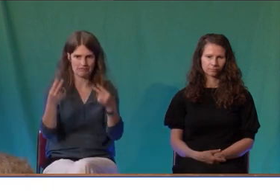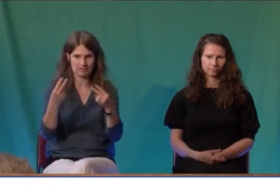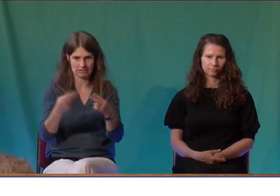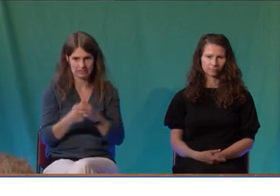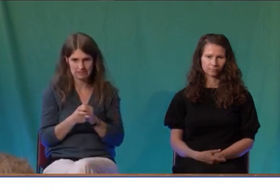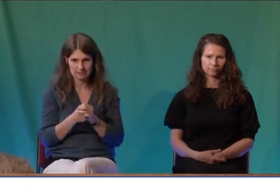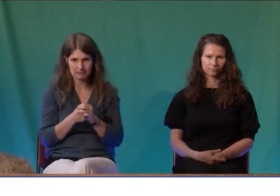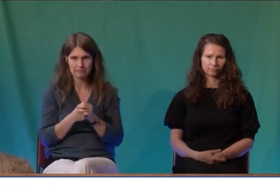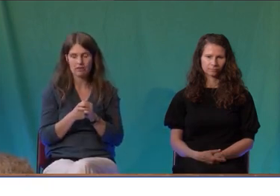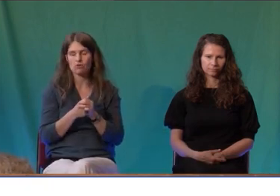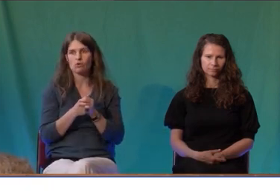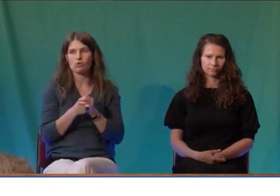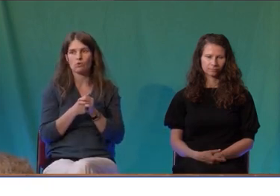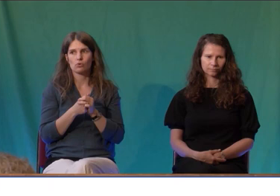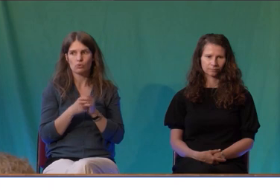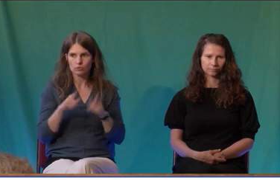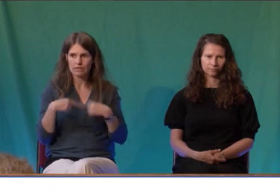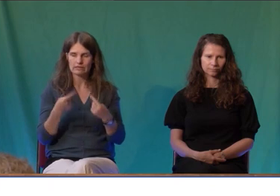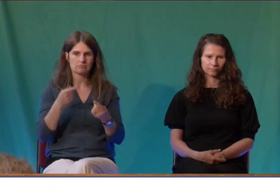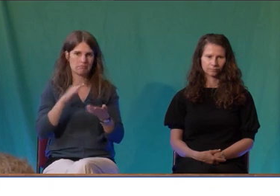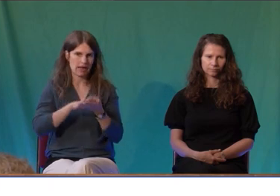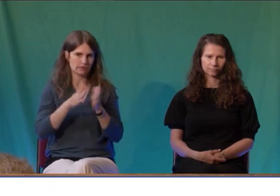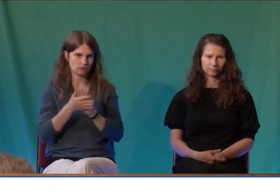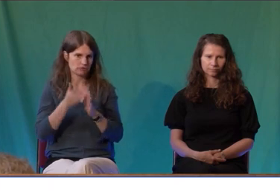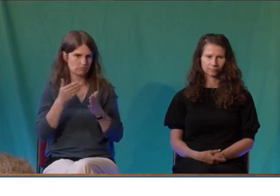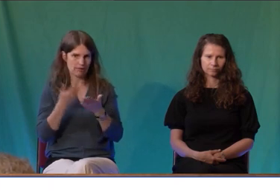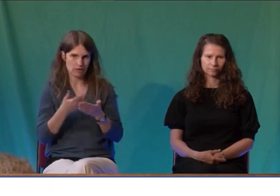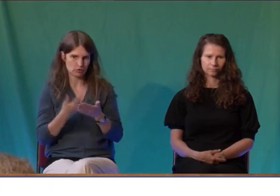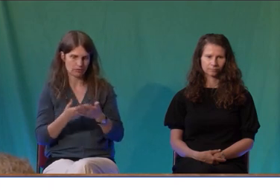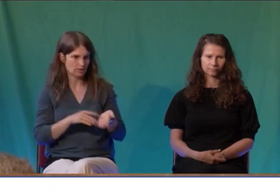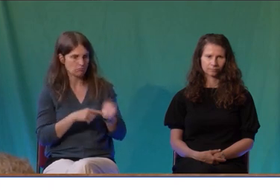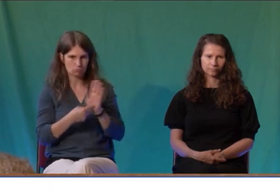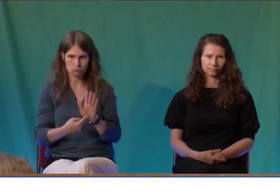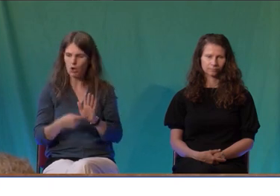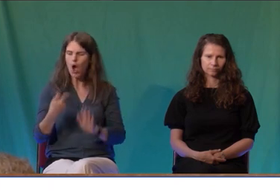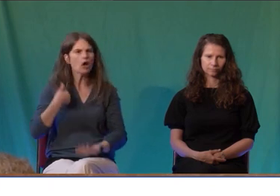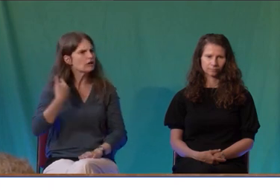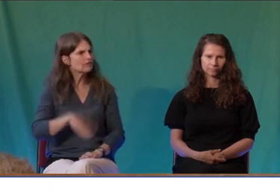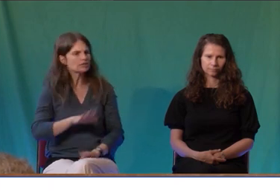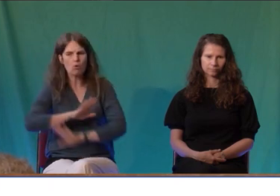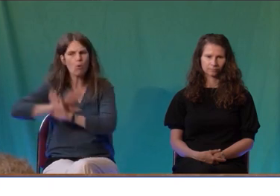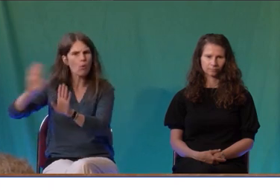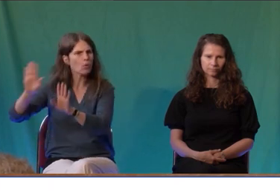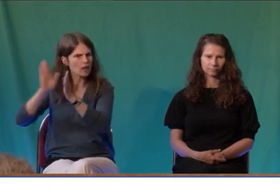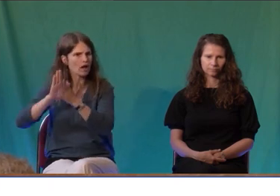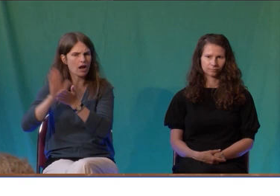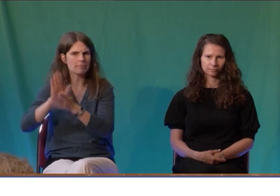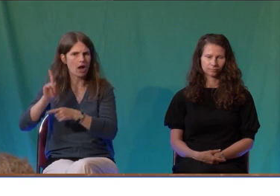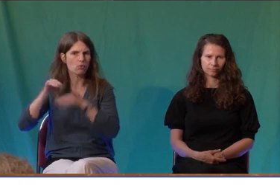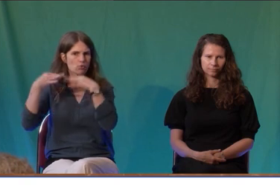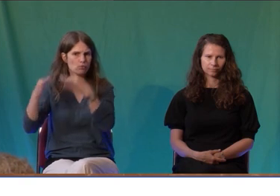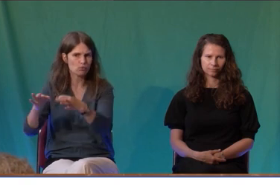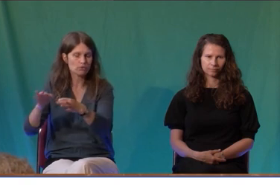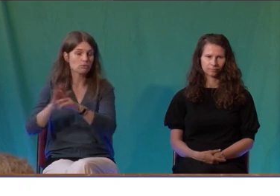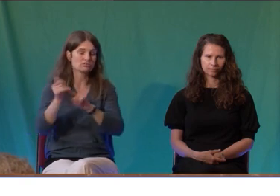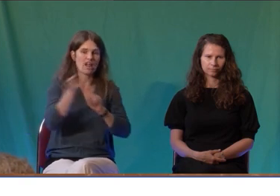und wir hatten Beispiele aus der Praxis wo jemand gesagt hat das ging aber auch ohne ganz gut und wir haben Beispiele aus der